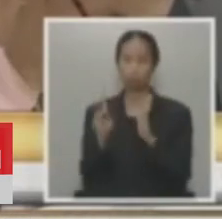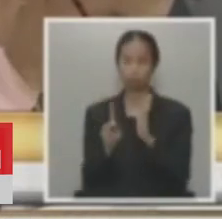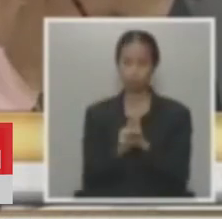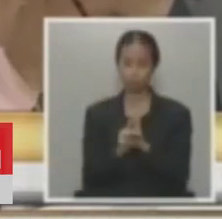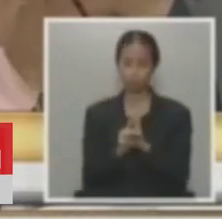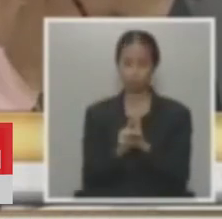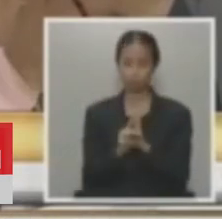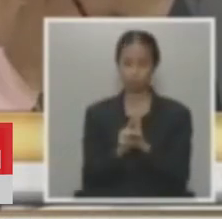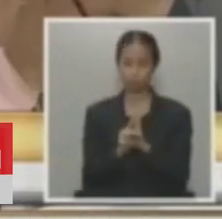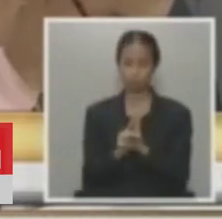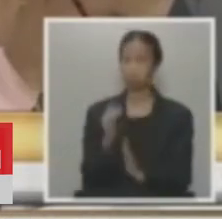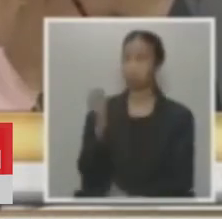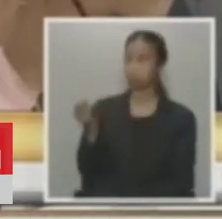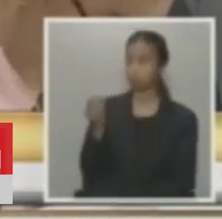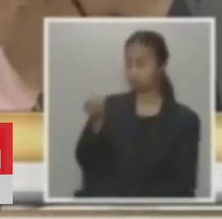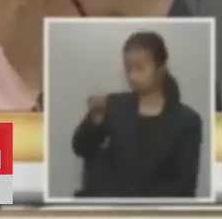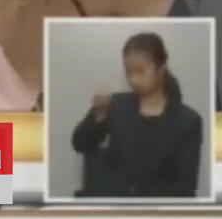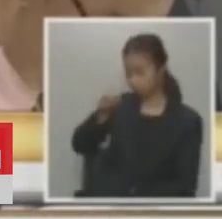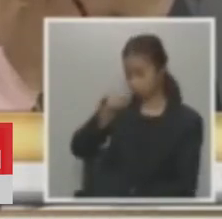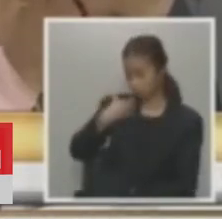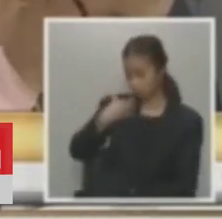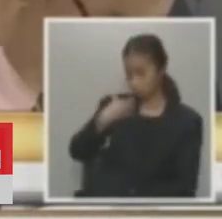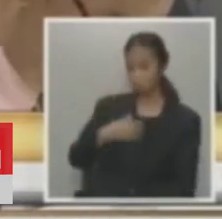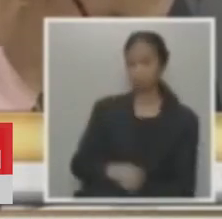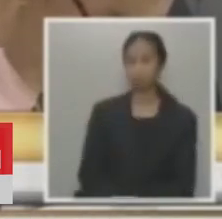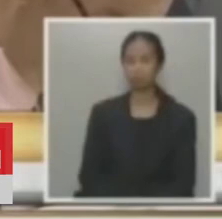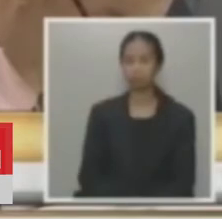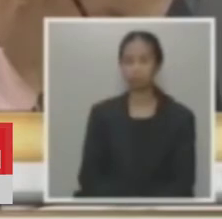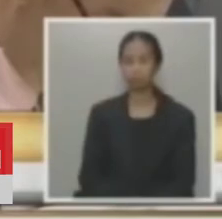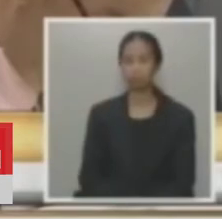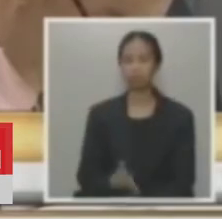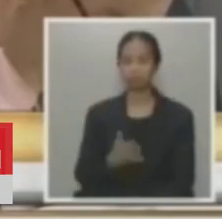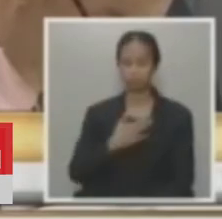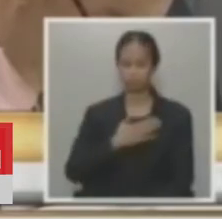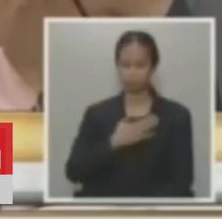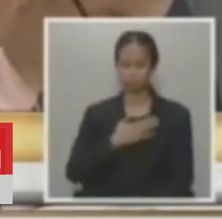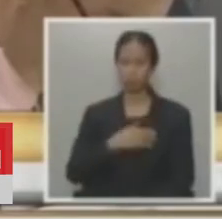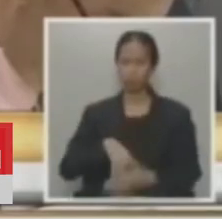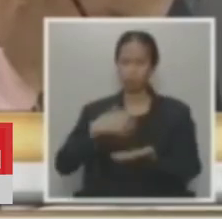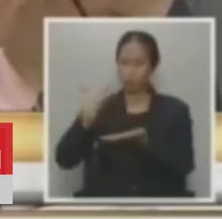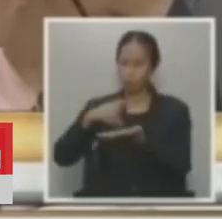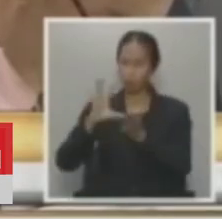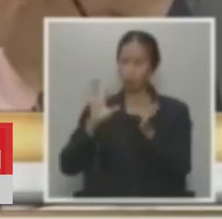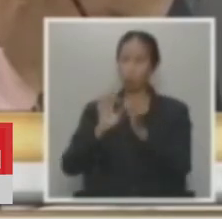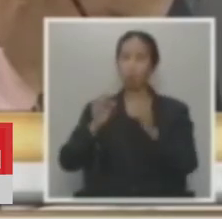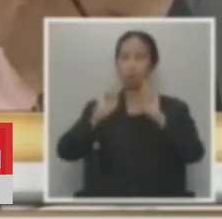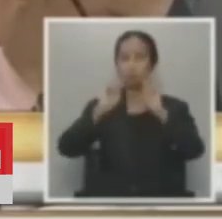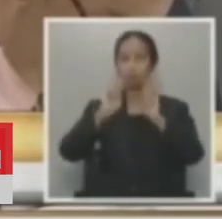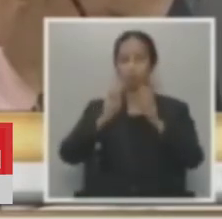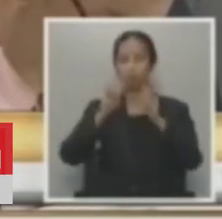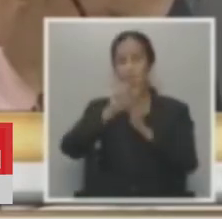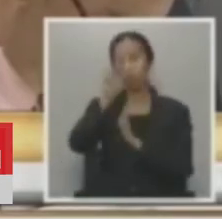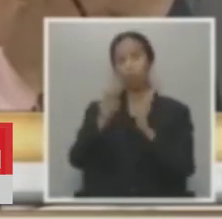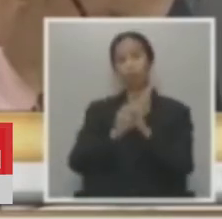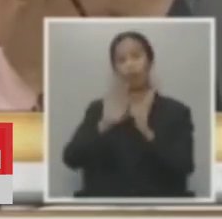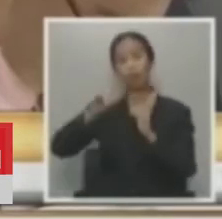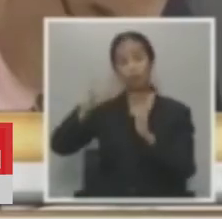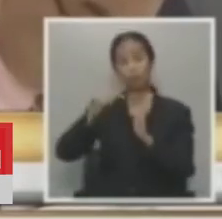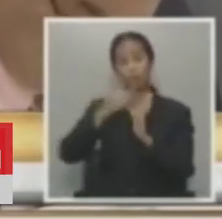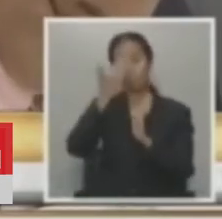ที่ท่านบอกว่าผมต้องพูดถึงประเด็นข้อกฎหมายก่อนเพราะในมาตร